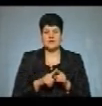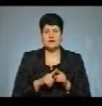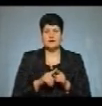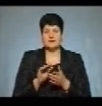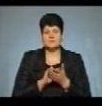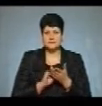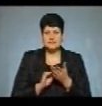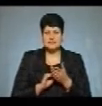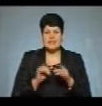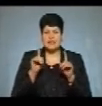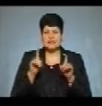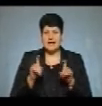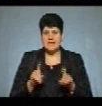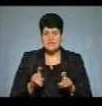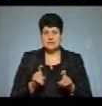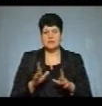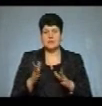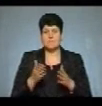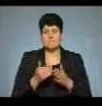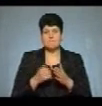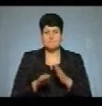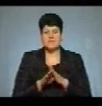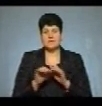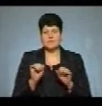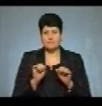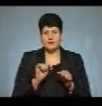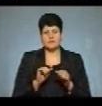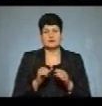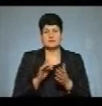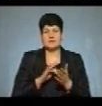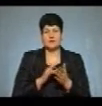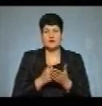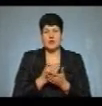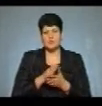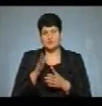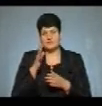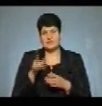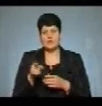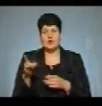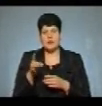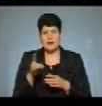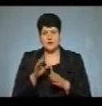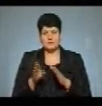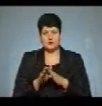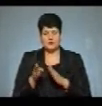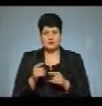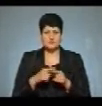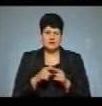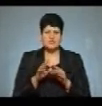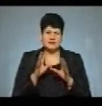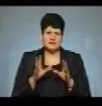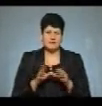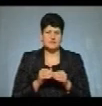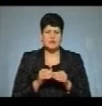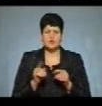тестів під егідою Українського центру оцінювання якості освіти та його регіонального підрозділу. Ну, скоріше за все, що і